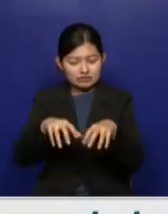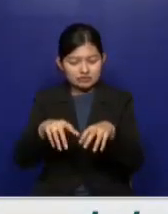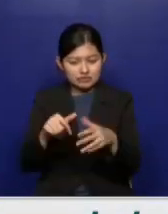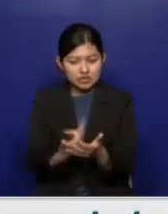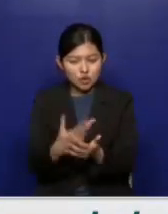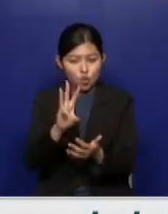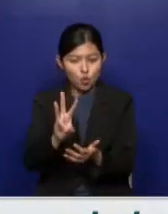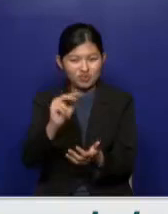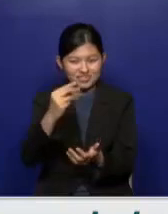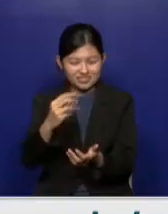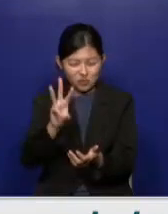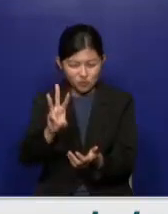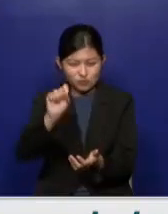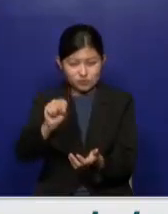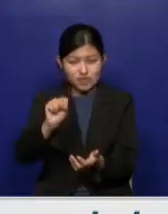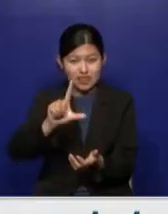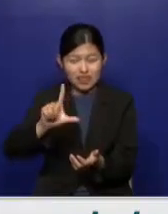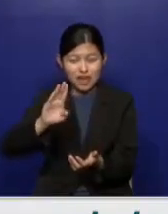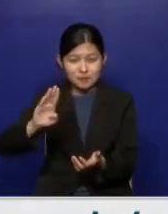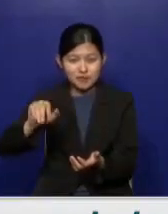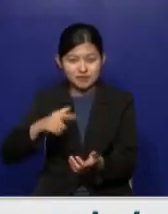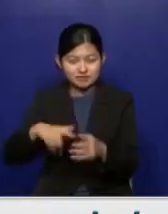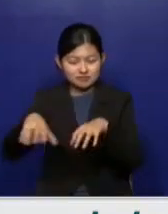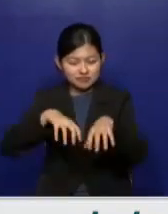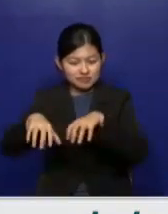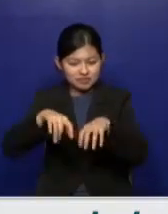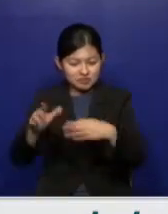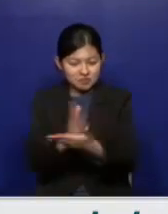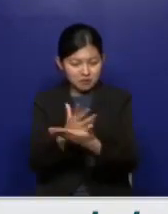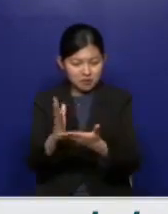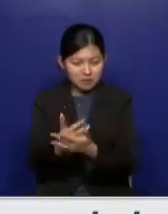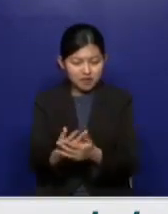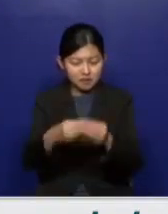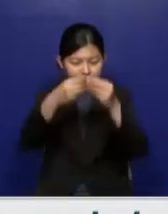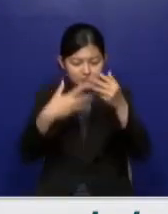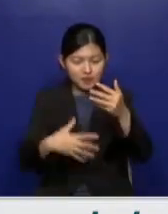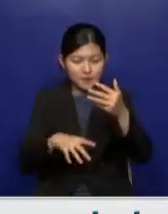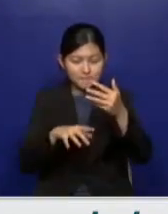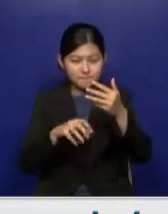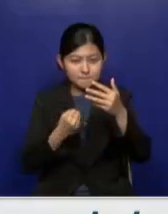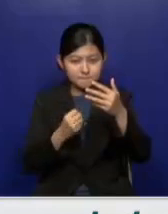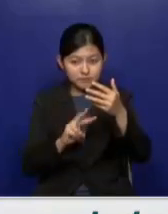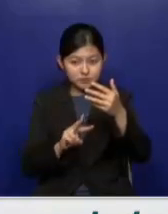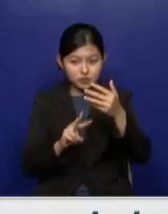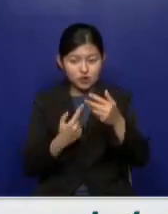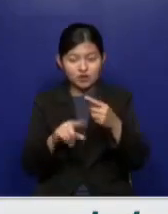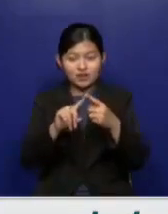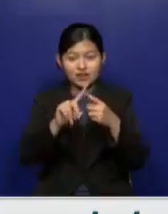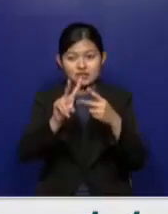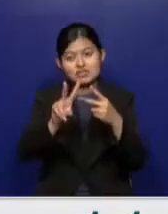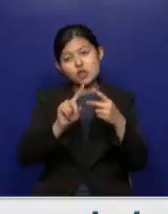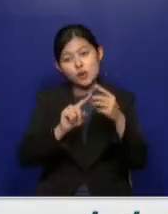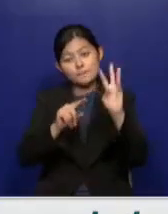ล้านบาทจำแนกเป็น12อนุมาตราผมขออภิปรายอนุมาตราที่